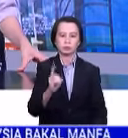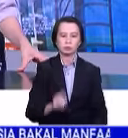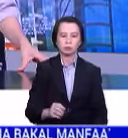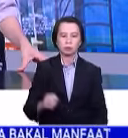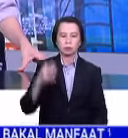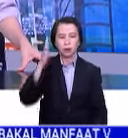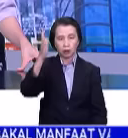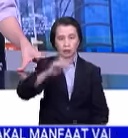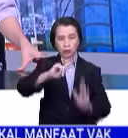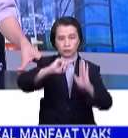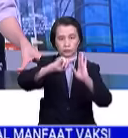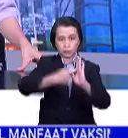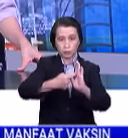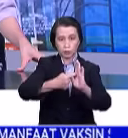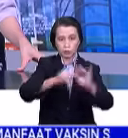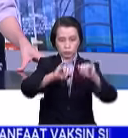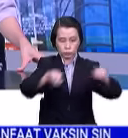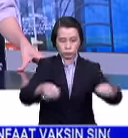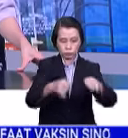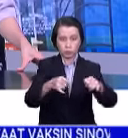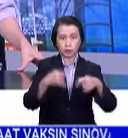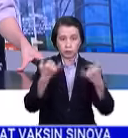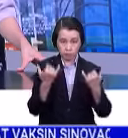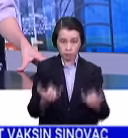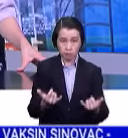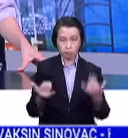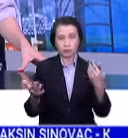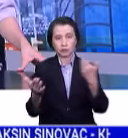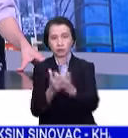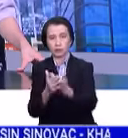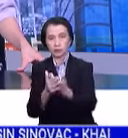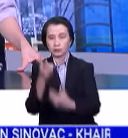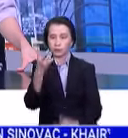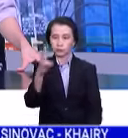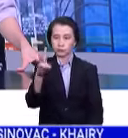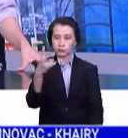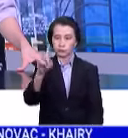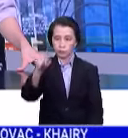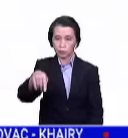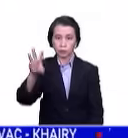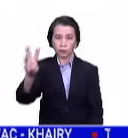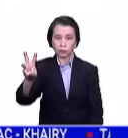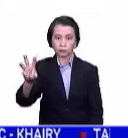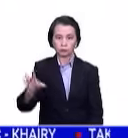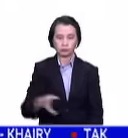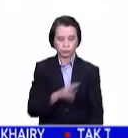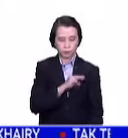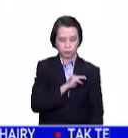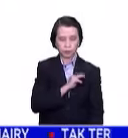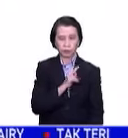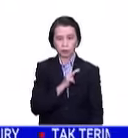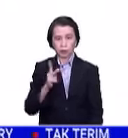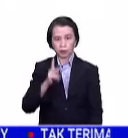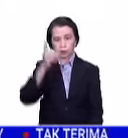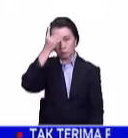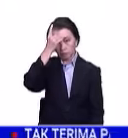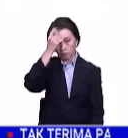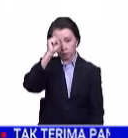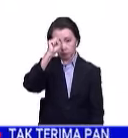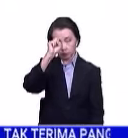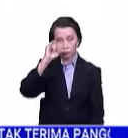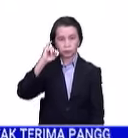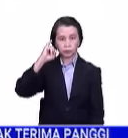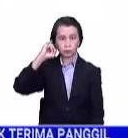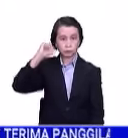Perintah akan berkuat kuasa Jumaat ini sehingga 17 Jun. Menurut Menteri Kanan Keselamatan Datuk Seri Ismail